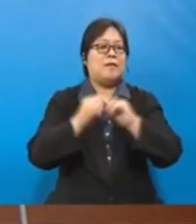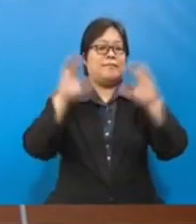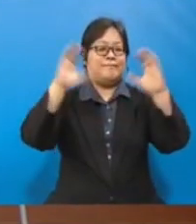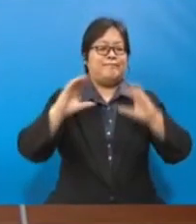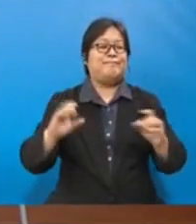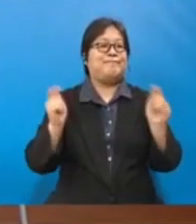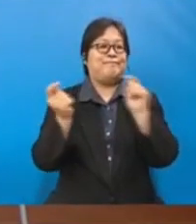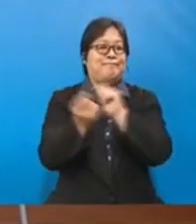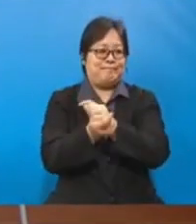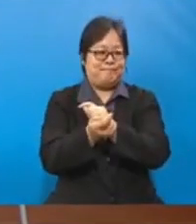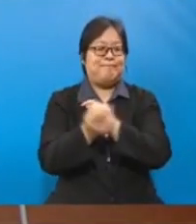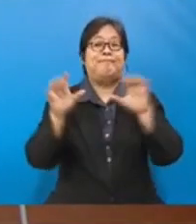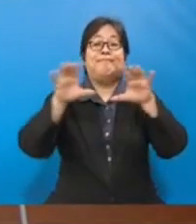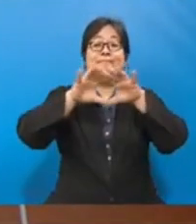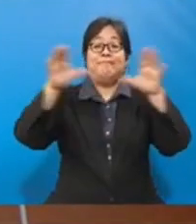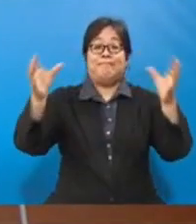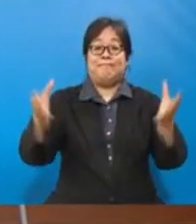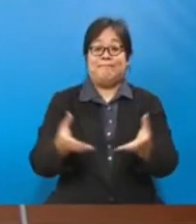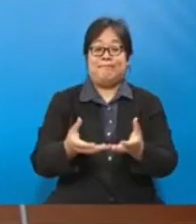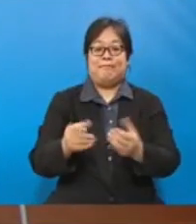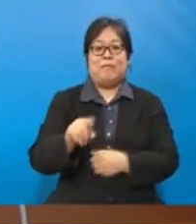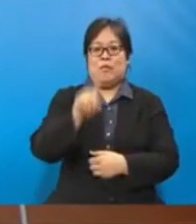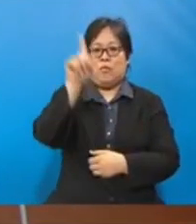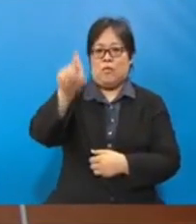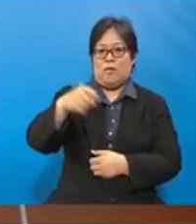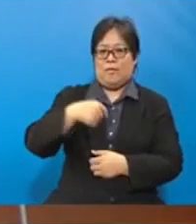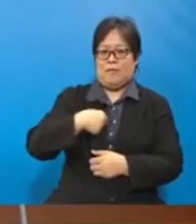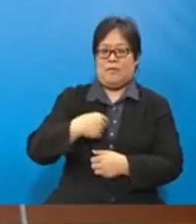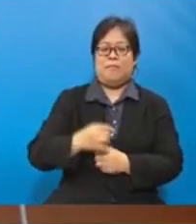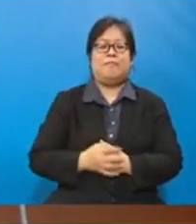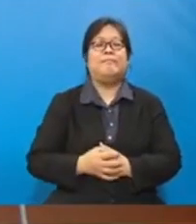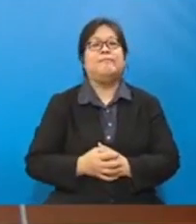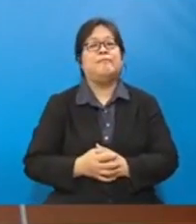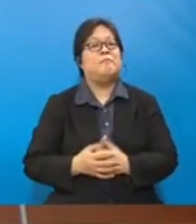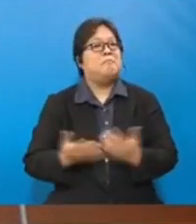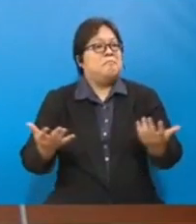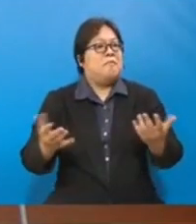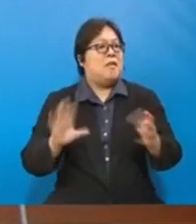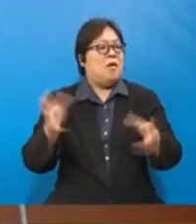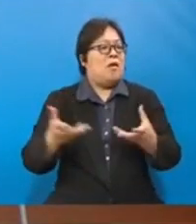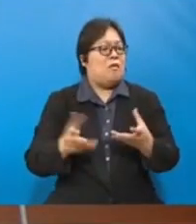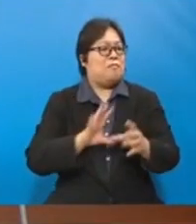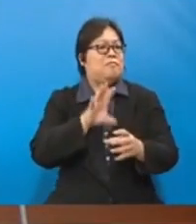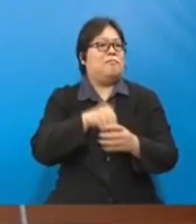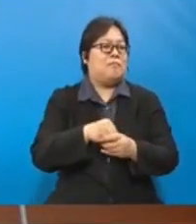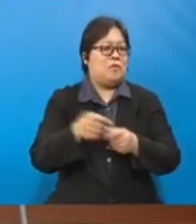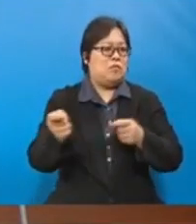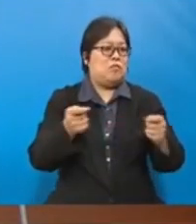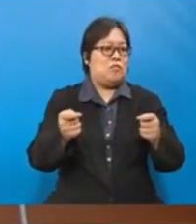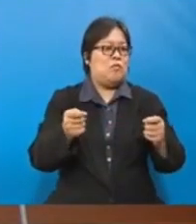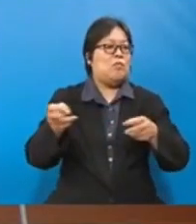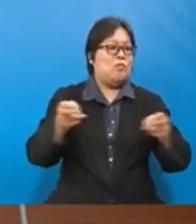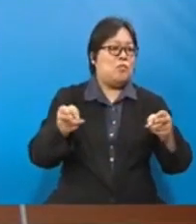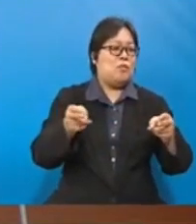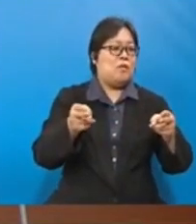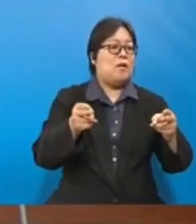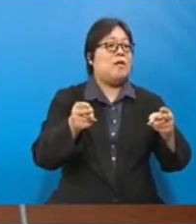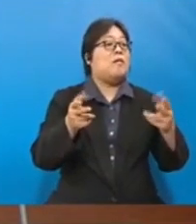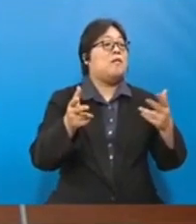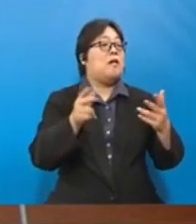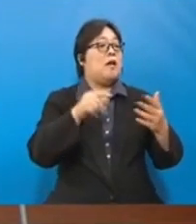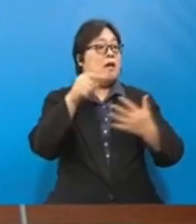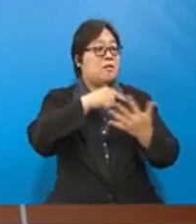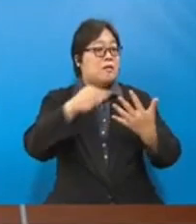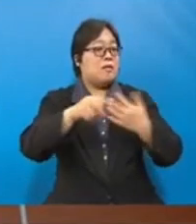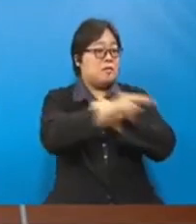lem exchange dunia soalnya saya Sejauh manakah lebar urus antara Negeri industri